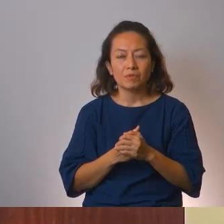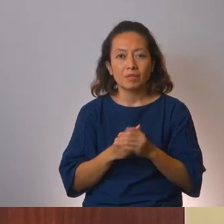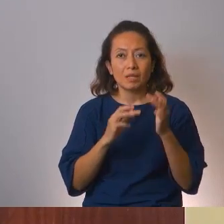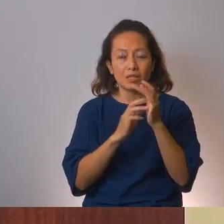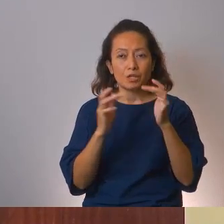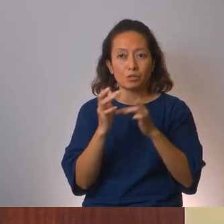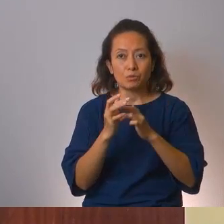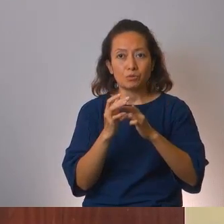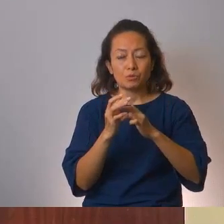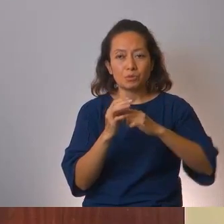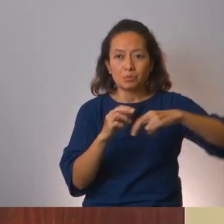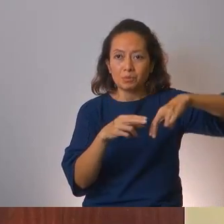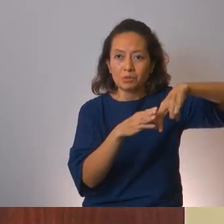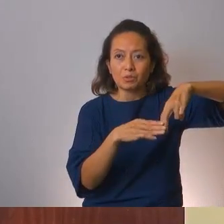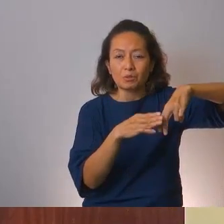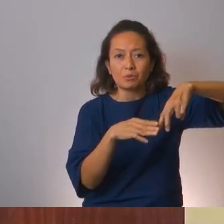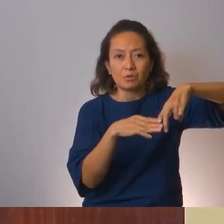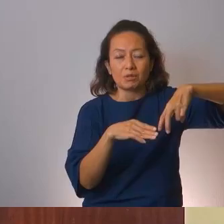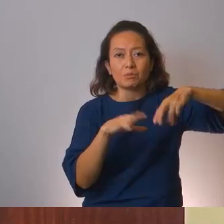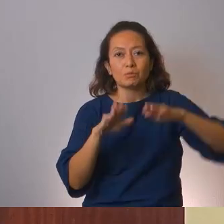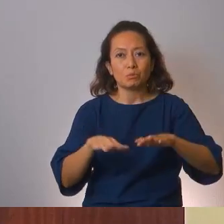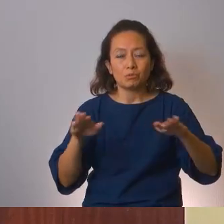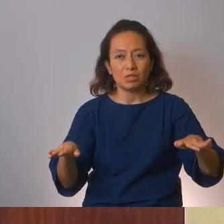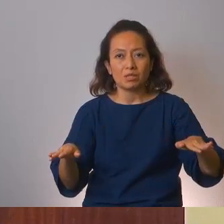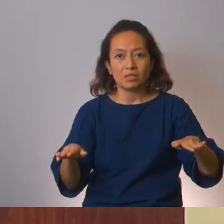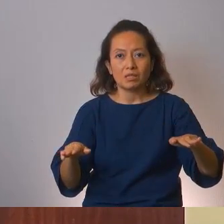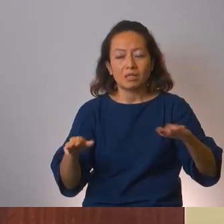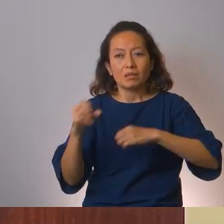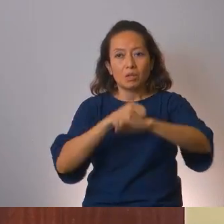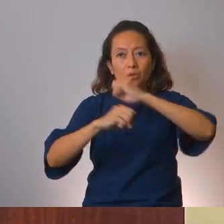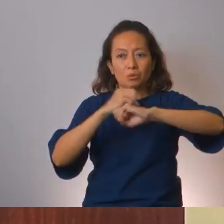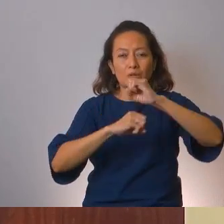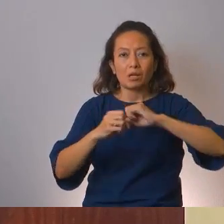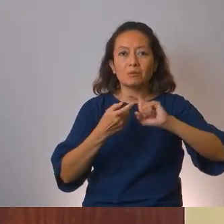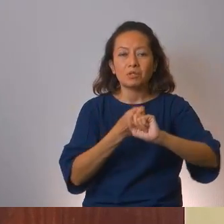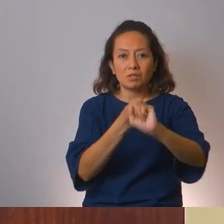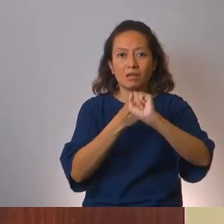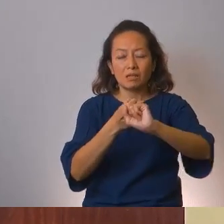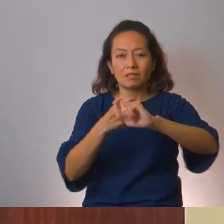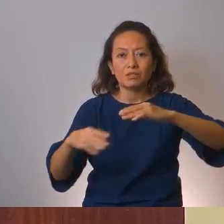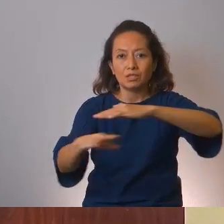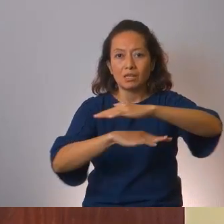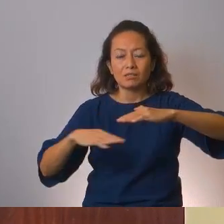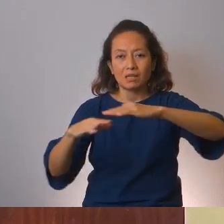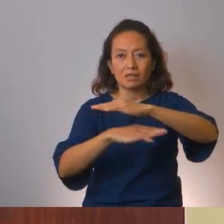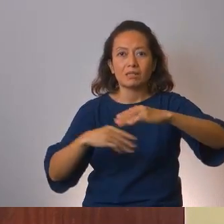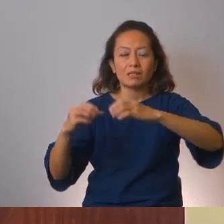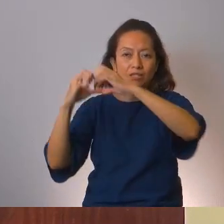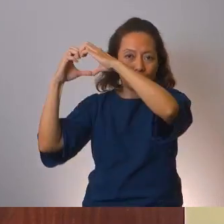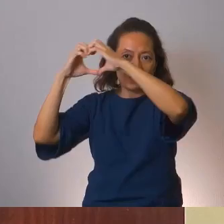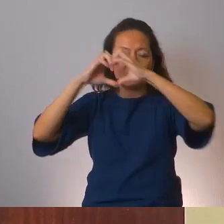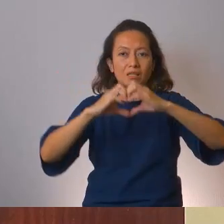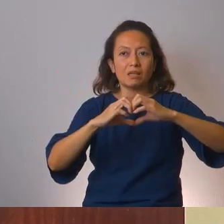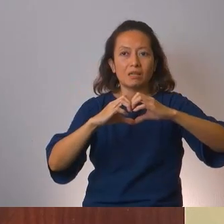Tindakan Yesus membasuh kaki para murid adalah tindakan persahabatan yang didasari cinta.